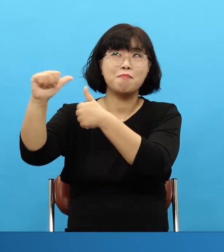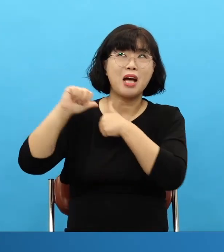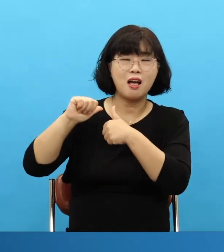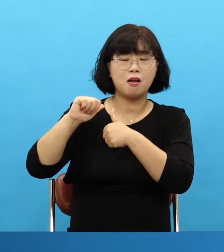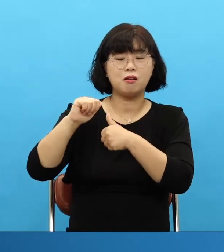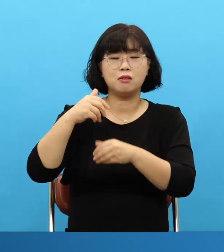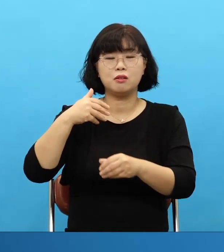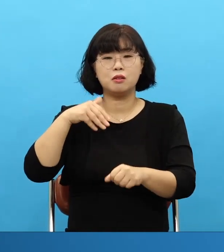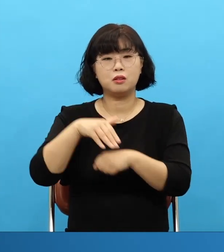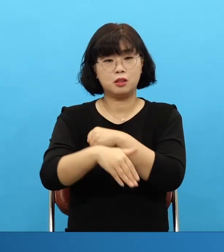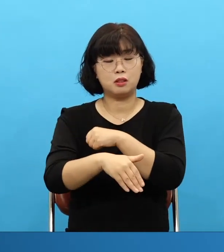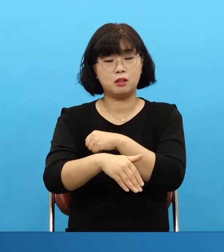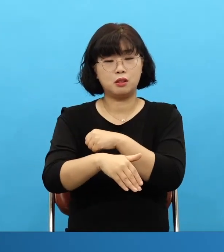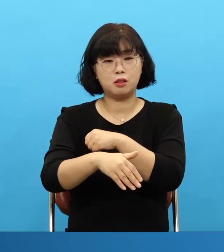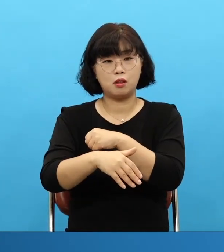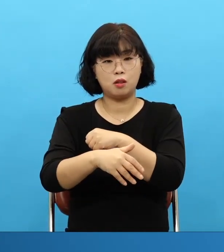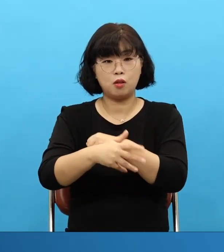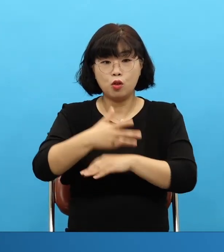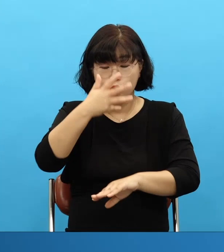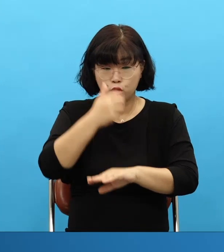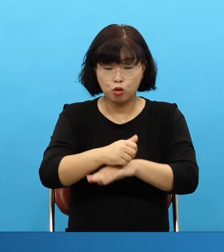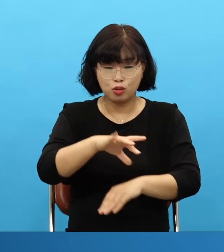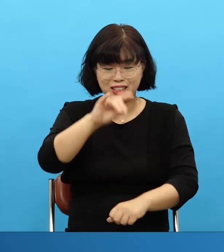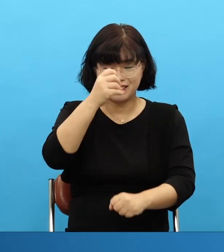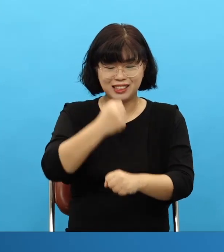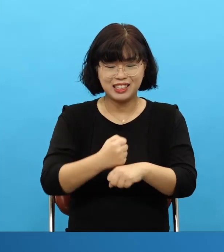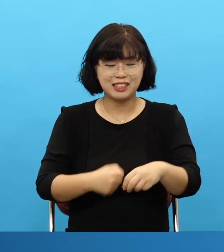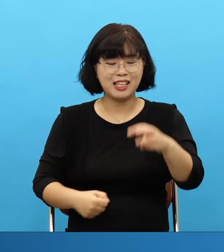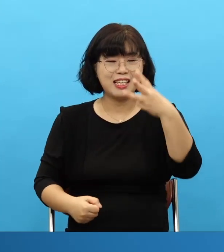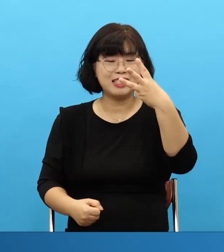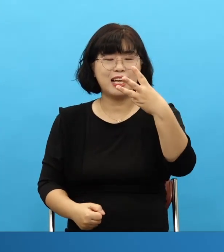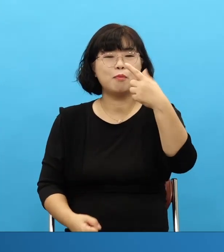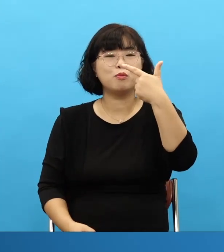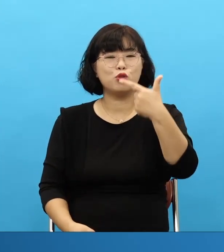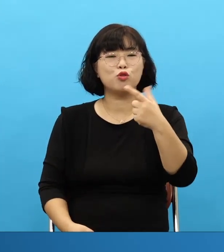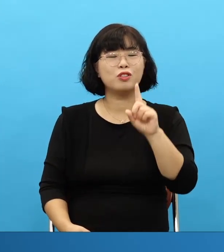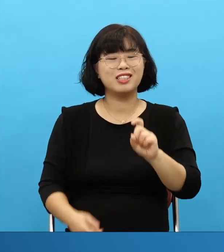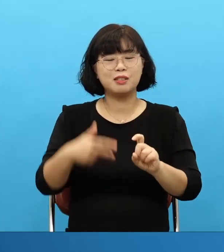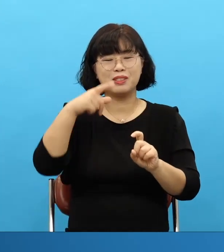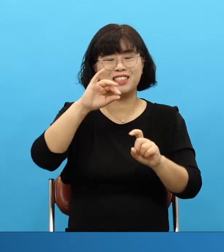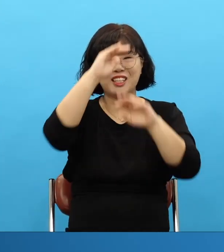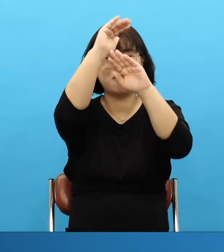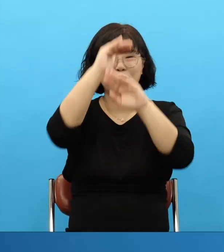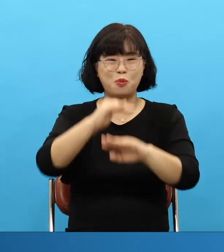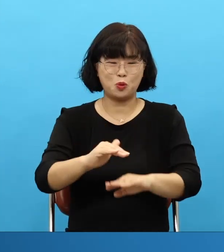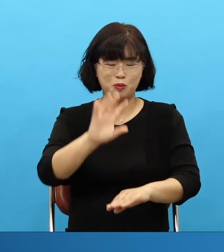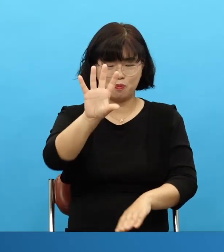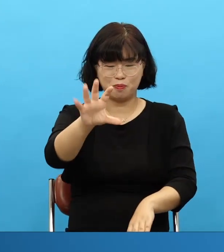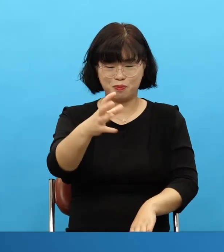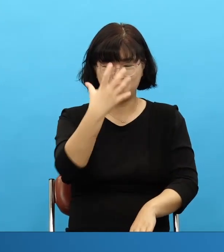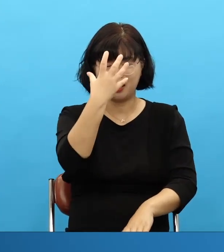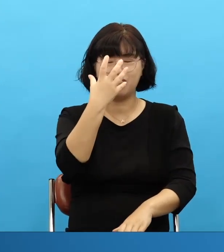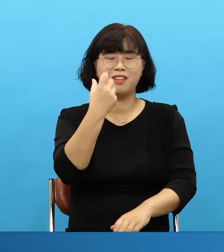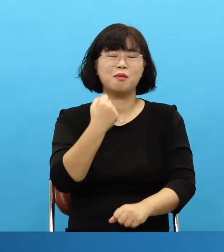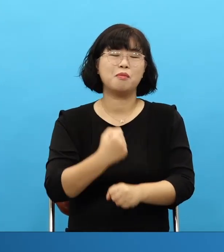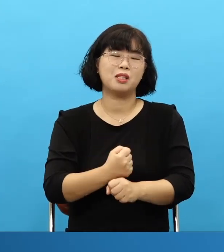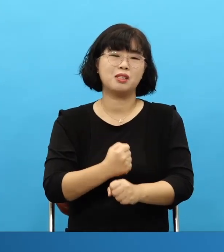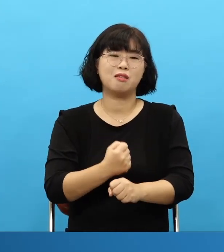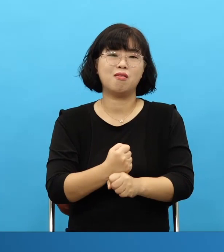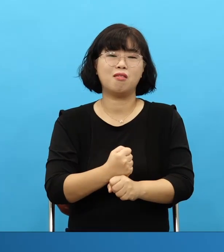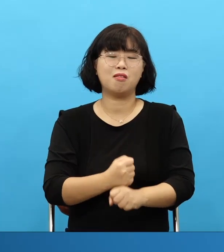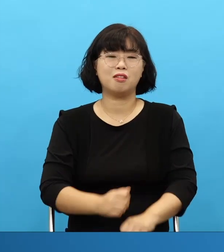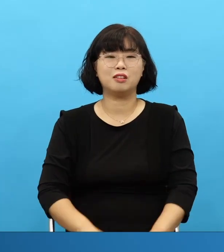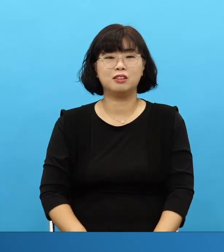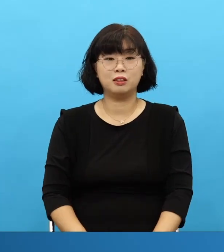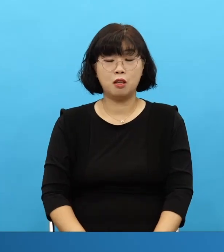무시무시한 창세기 3장, 6장, 11장에 걸려드는 겁니다. But that's being just bound inside of Genesis 3, 6, and 11. 꼭 기억해야